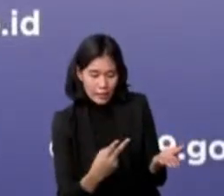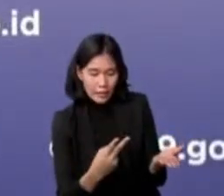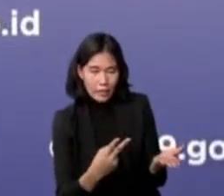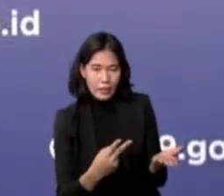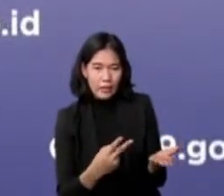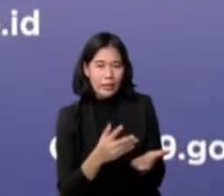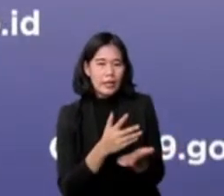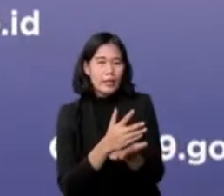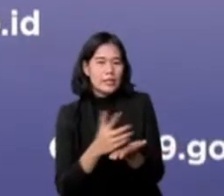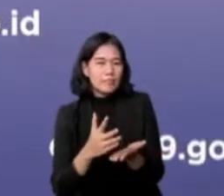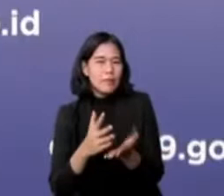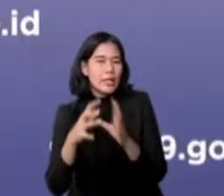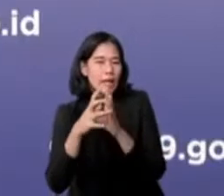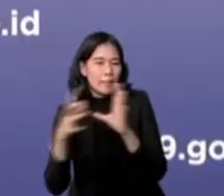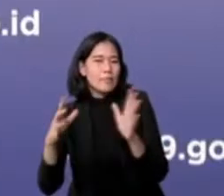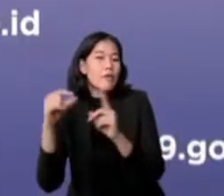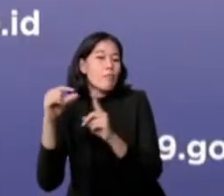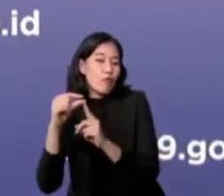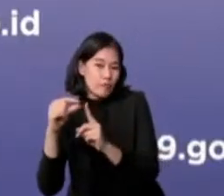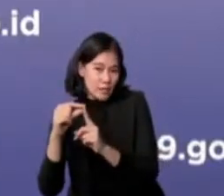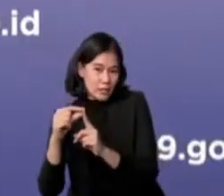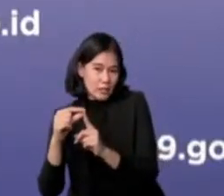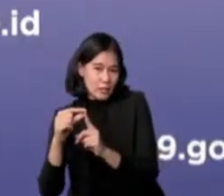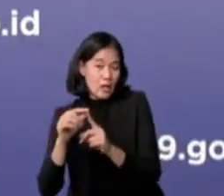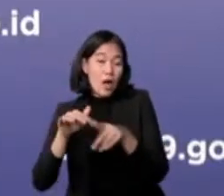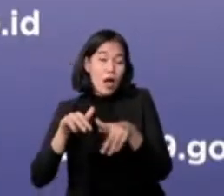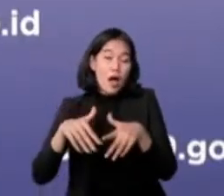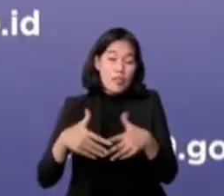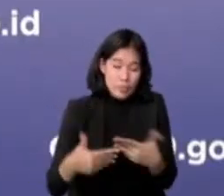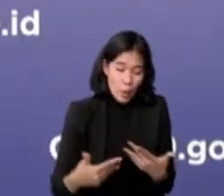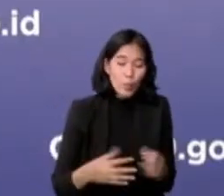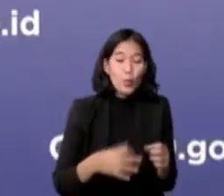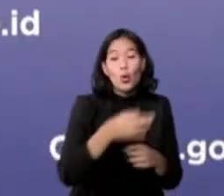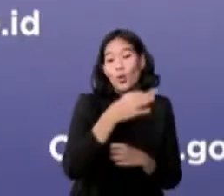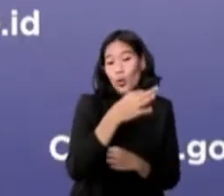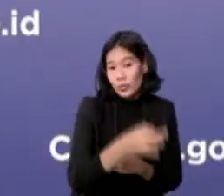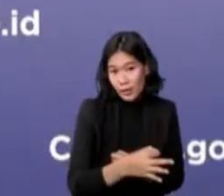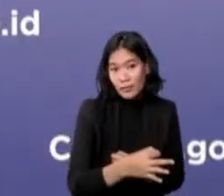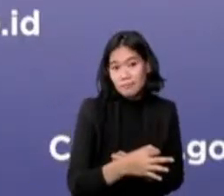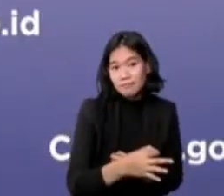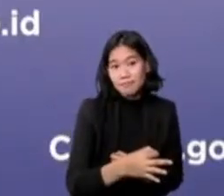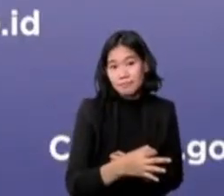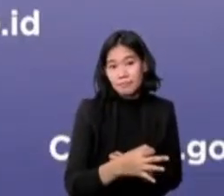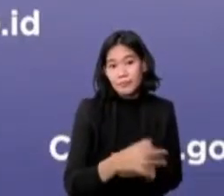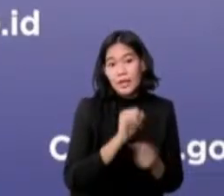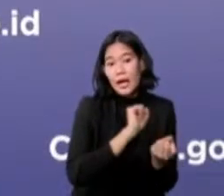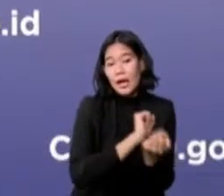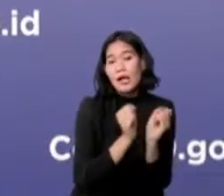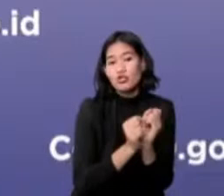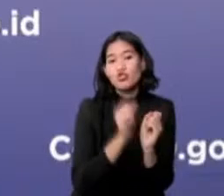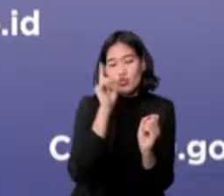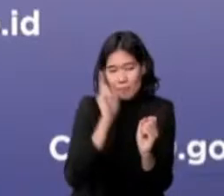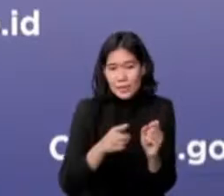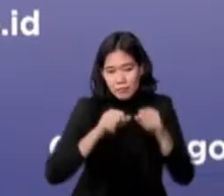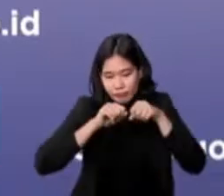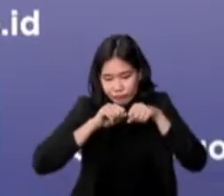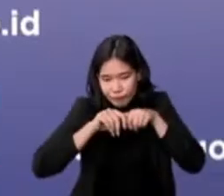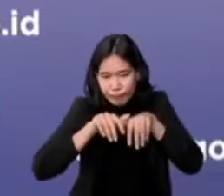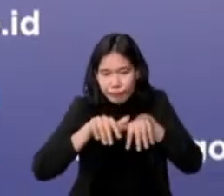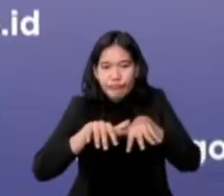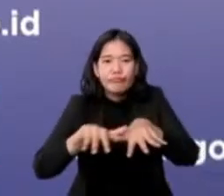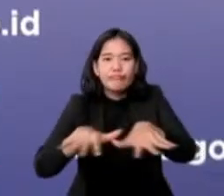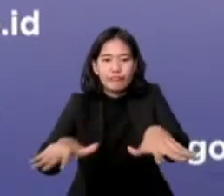di sebagian provinsi, bahkan mungkin di sebagian kota, kasus ini masih